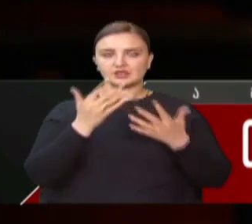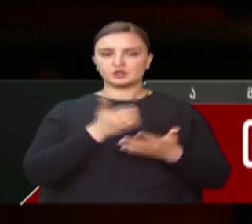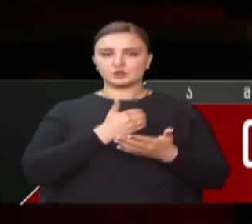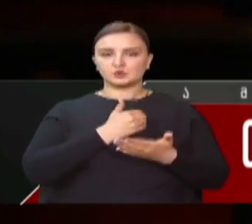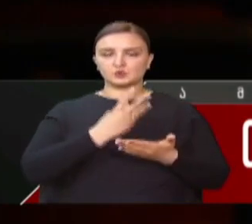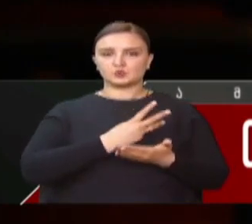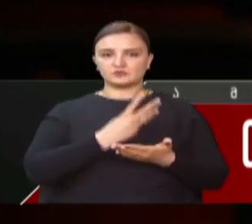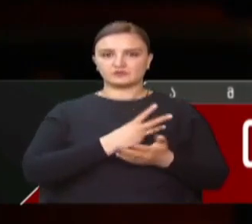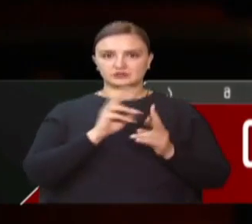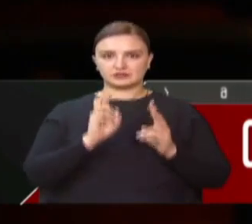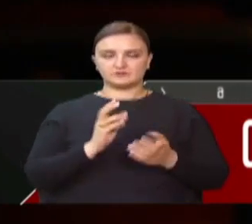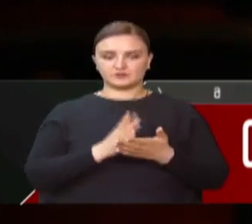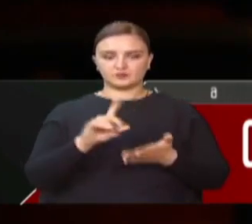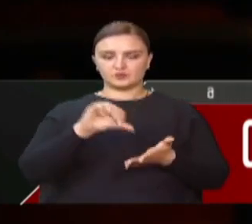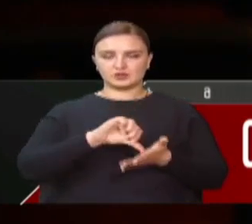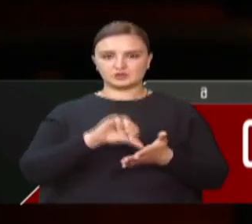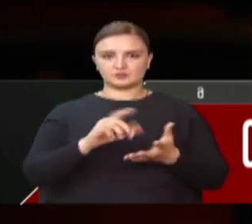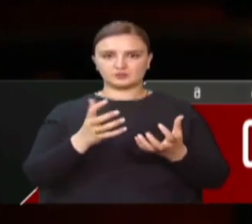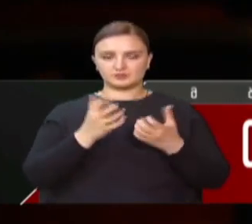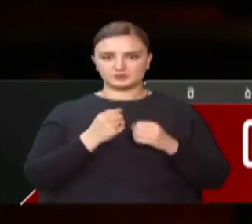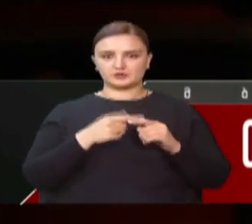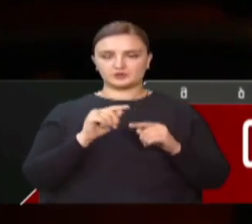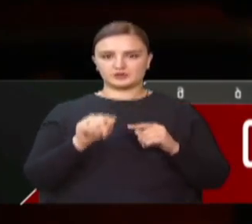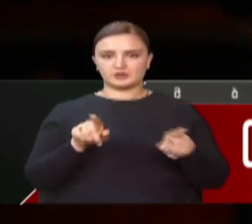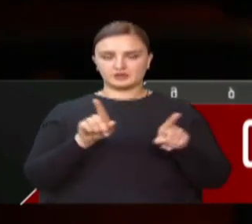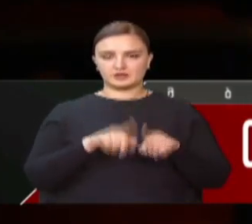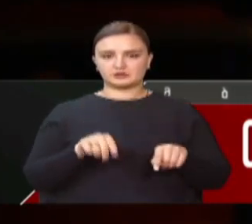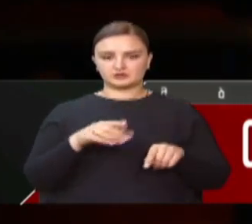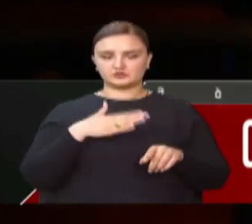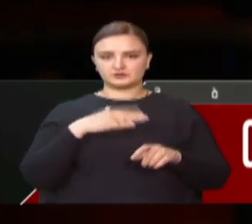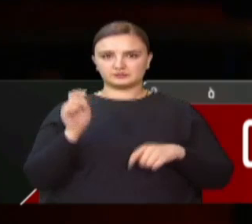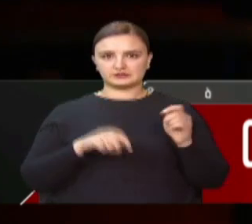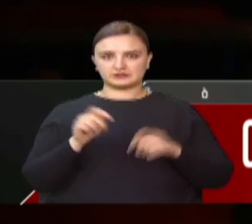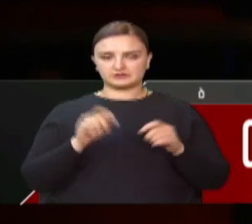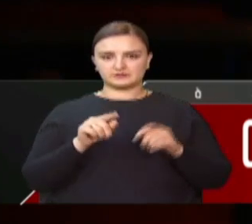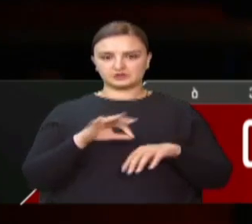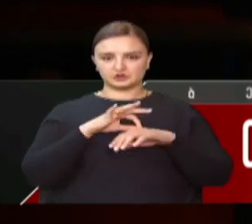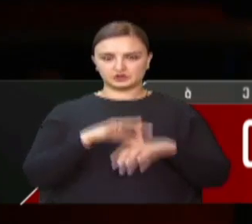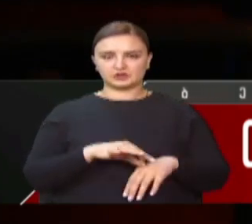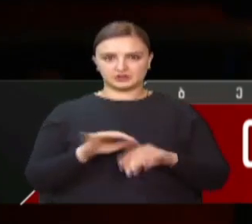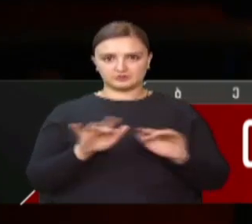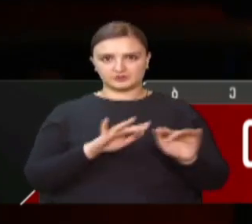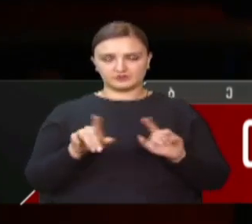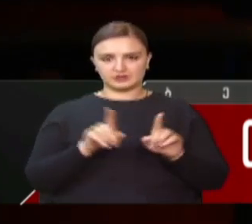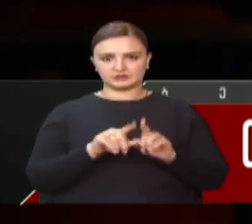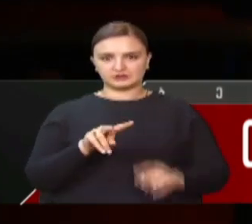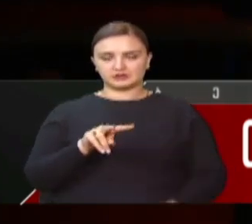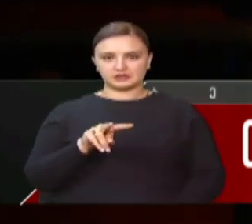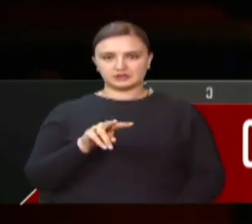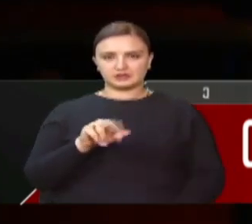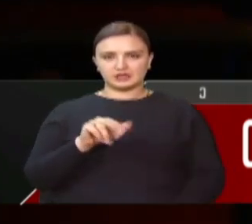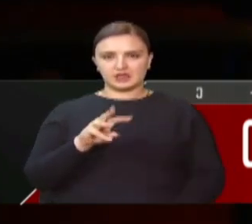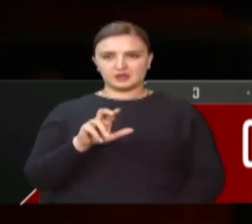გამოთქვა, რომ მონაწილეობა მიიღო ამგვარად ჩვენს ფესტივალში და მასტერკლასები ჩაატარებინა. ასევე ალაბამის